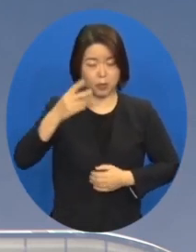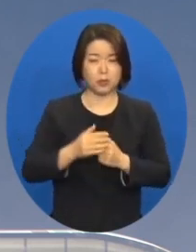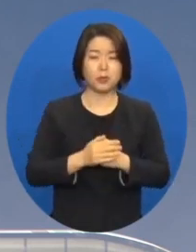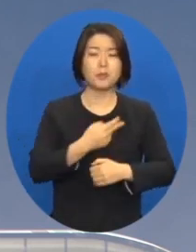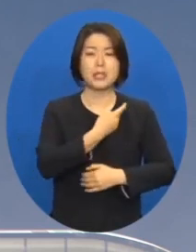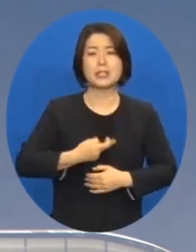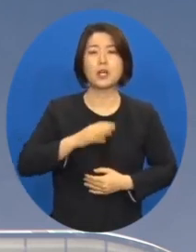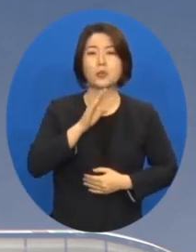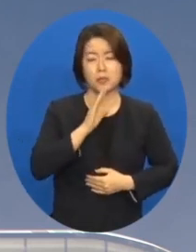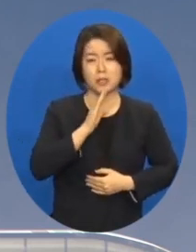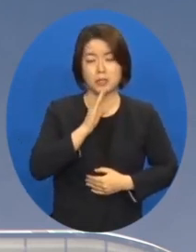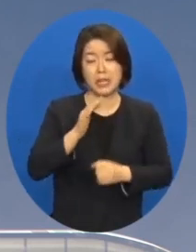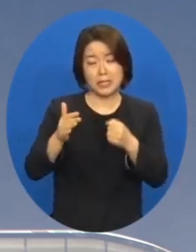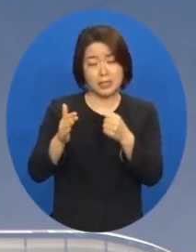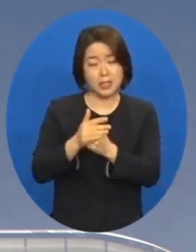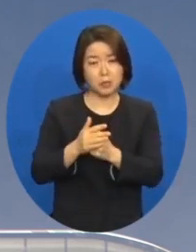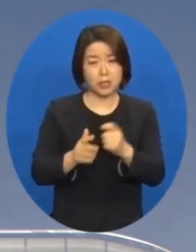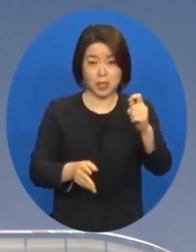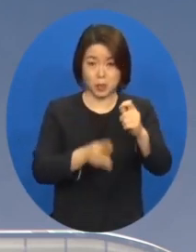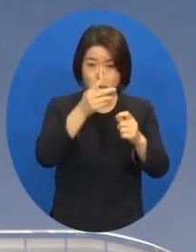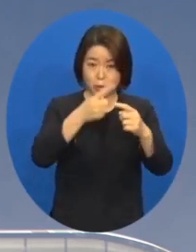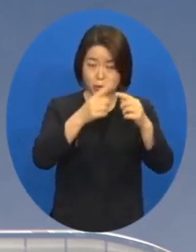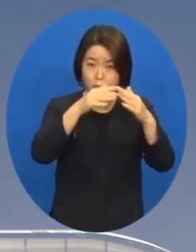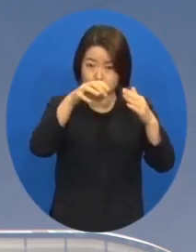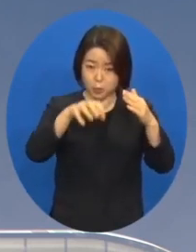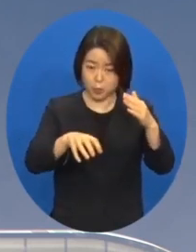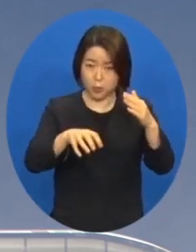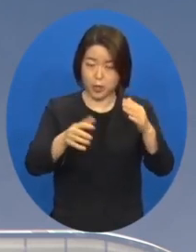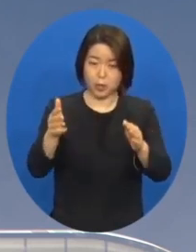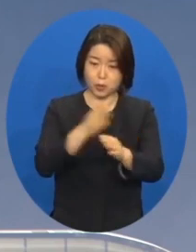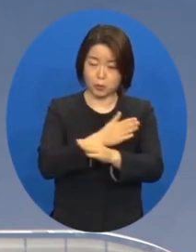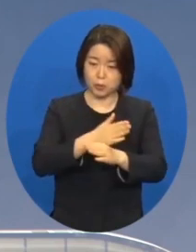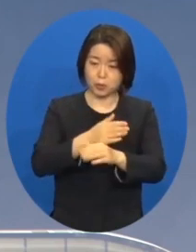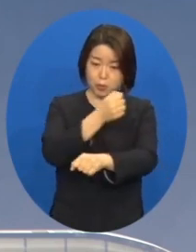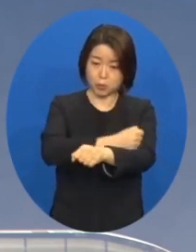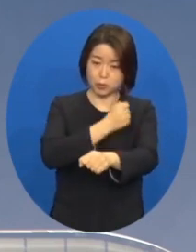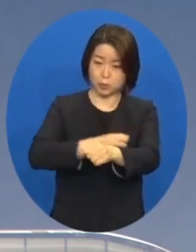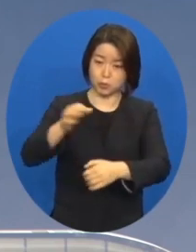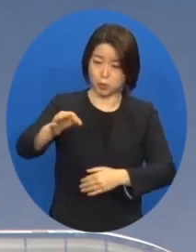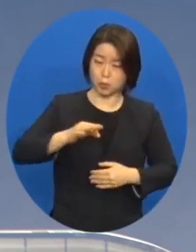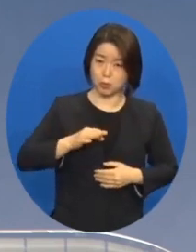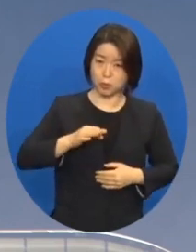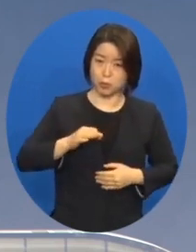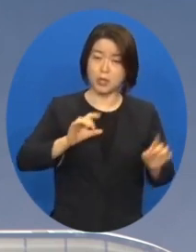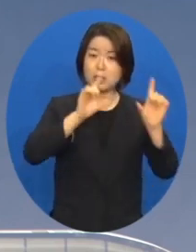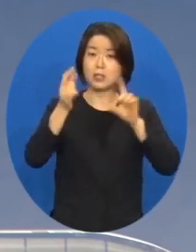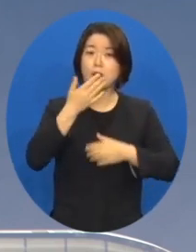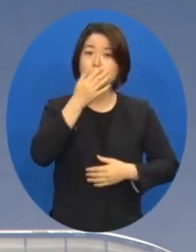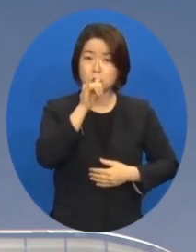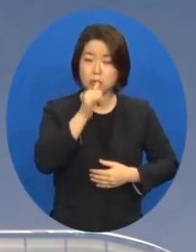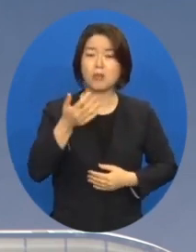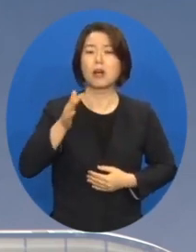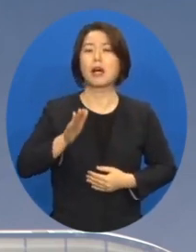고린도 교회에서 사례를 받고 살 수 있지만 사도 바울은 그런 권한을